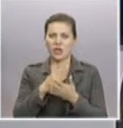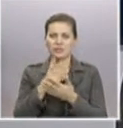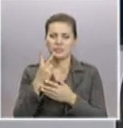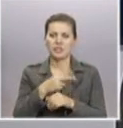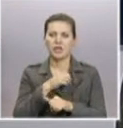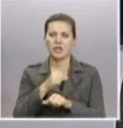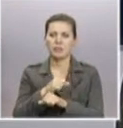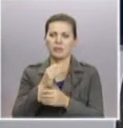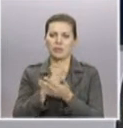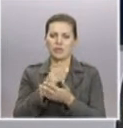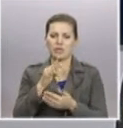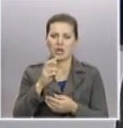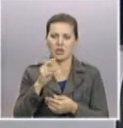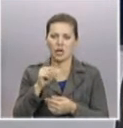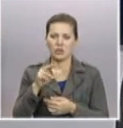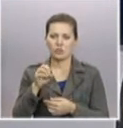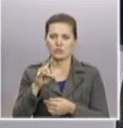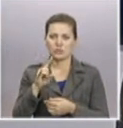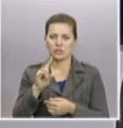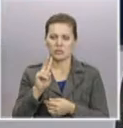бар. Сарыарқа, Достық бекеттерімен